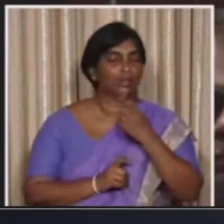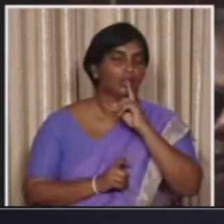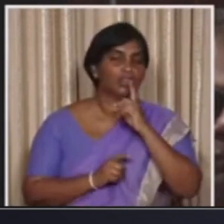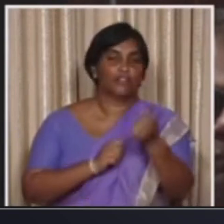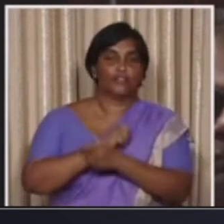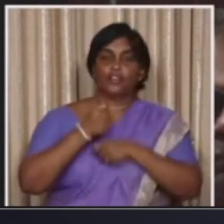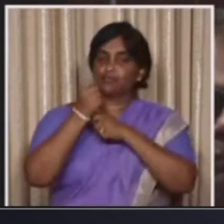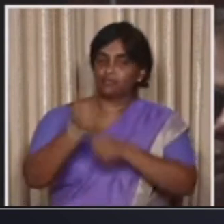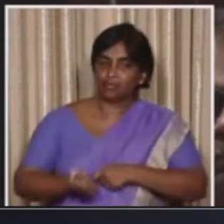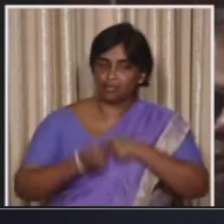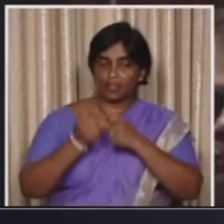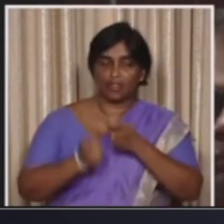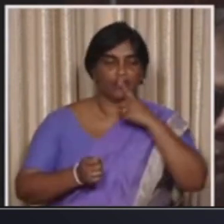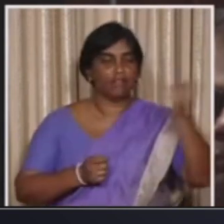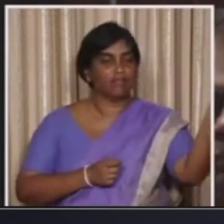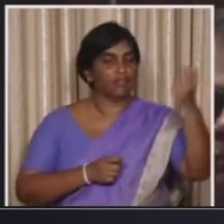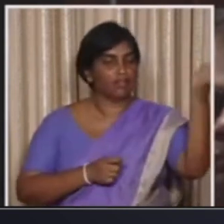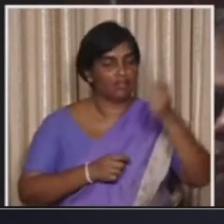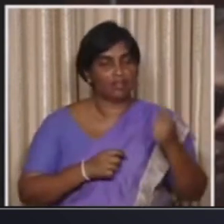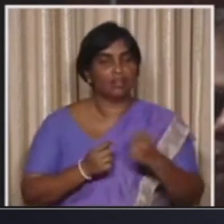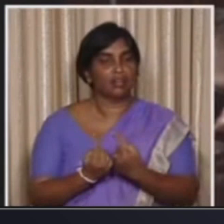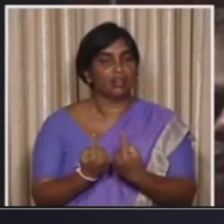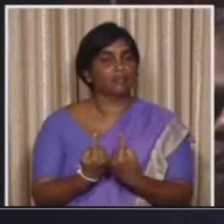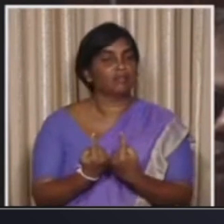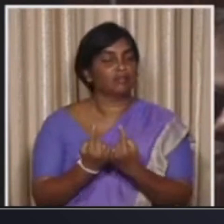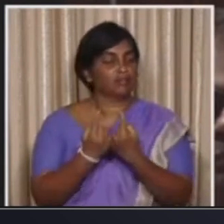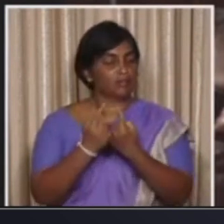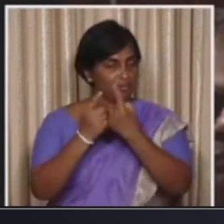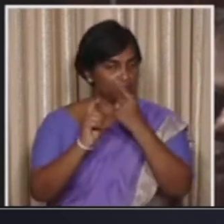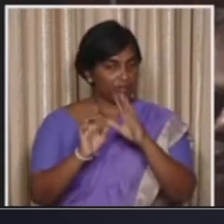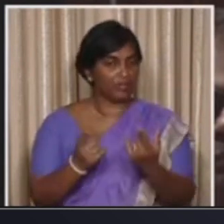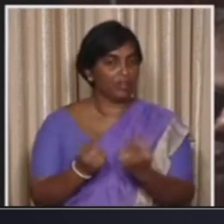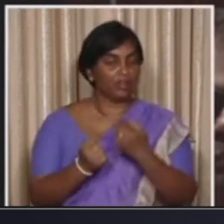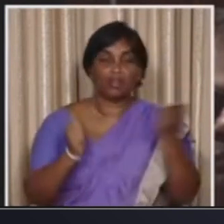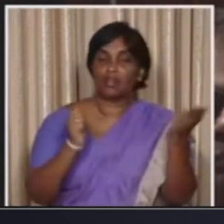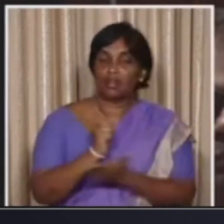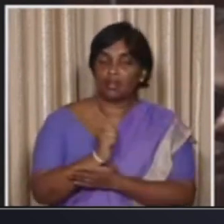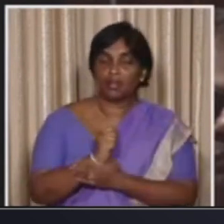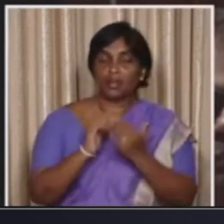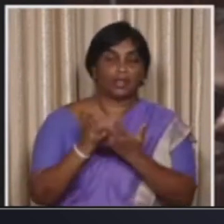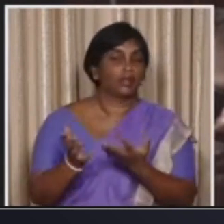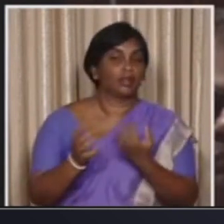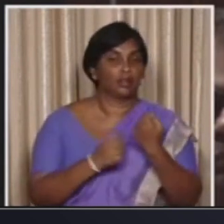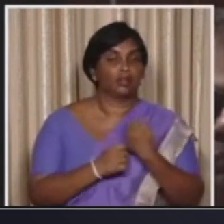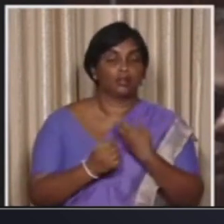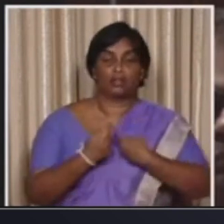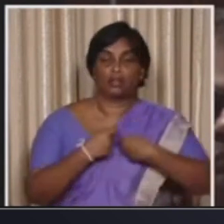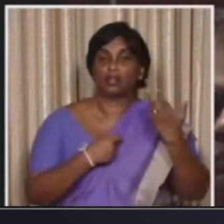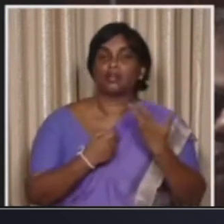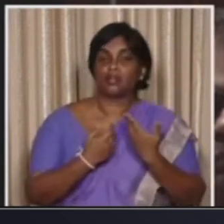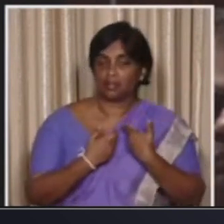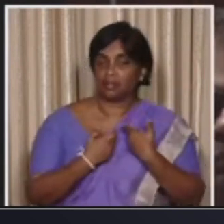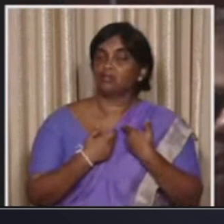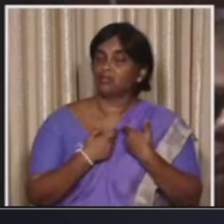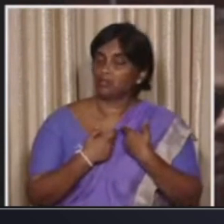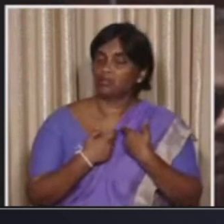කුඹුර කොටලා වී වපුරලා ගොයම හරියට පැහැෙන වෙලාවේ කපලා ගෙට ගෙනල්ලා අස්වැන්න අරගෙන තමයි